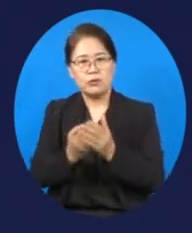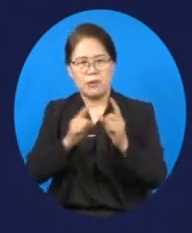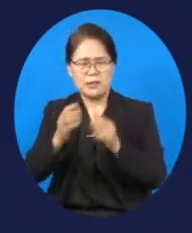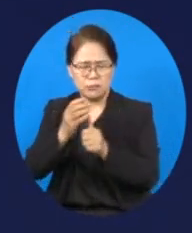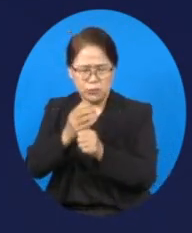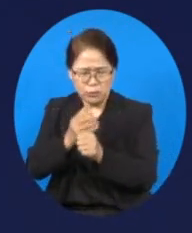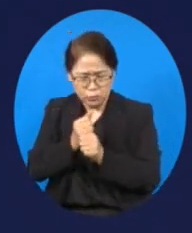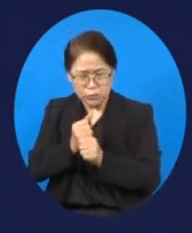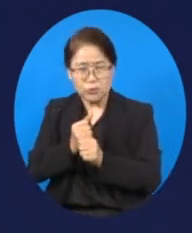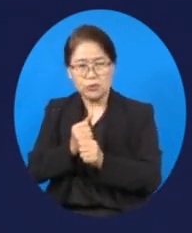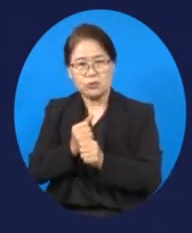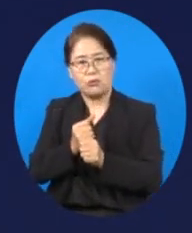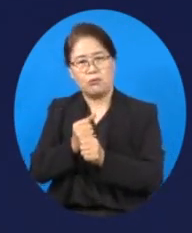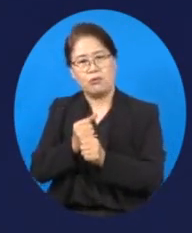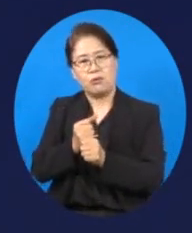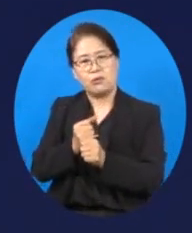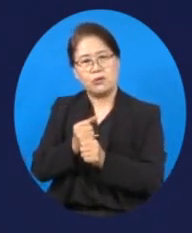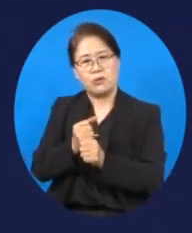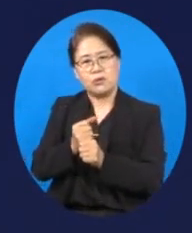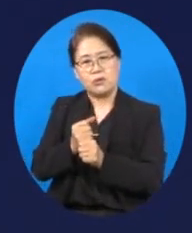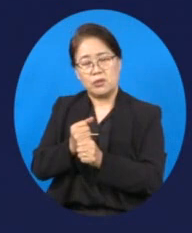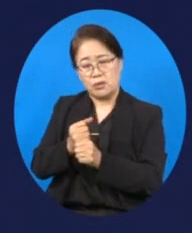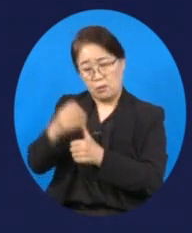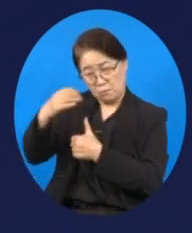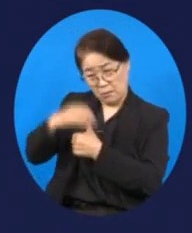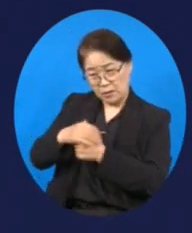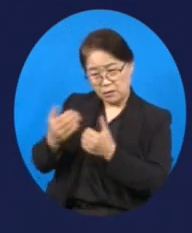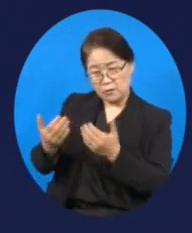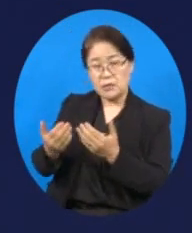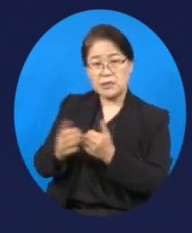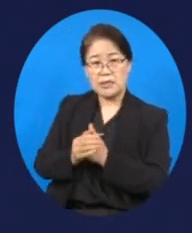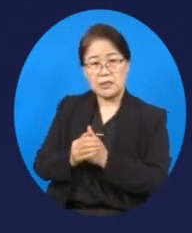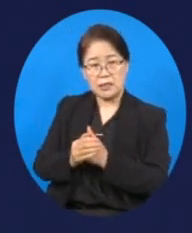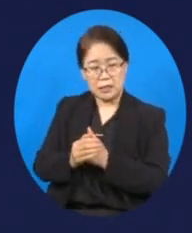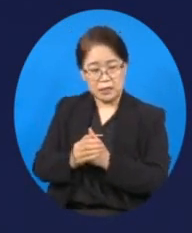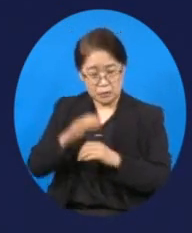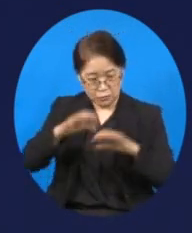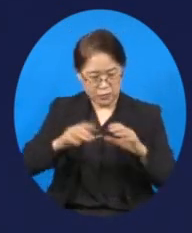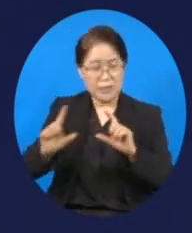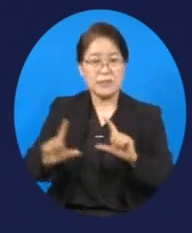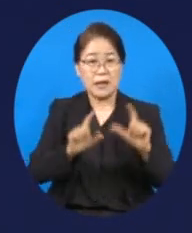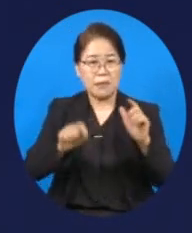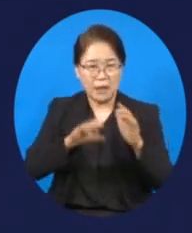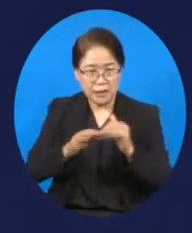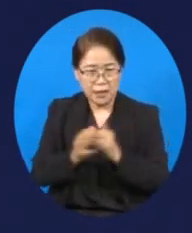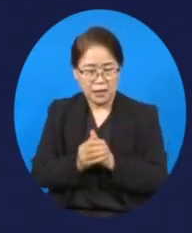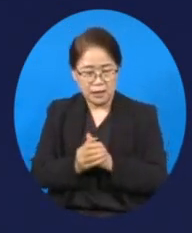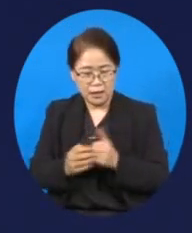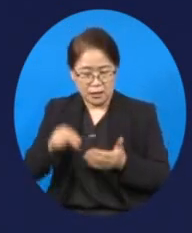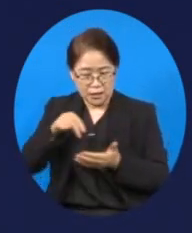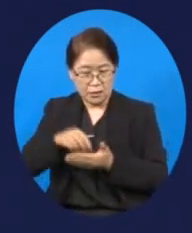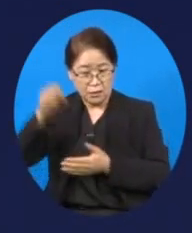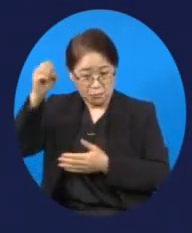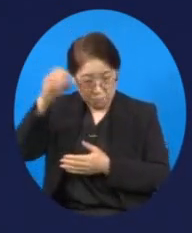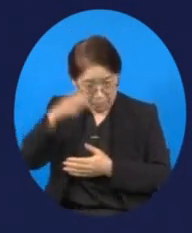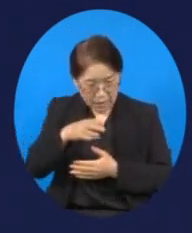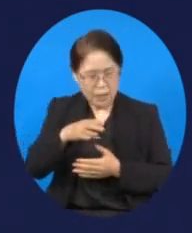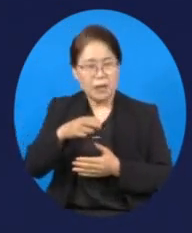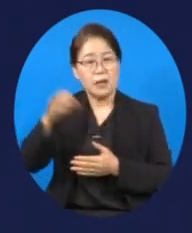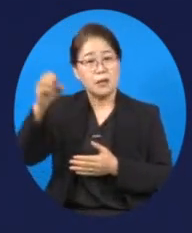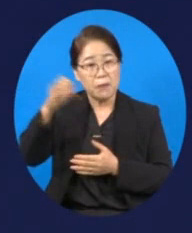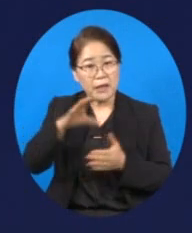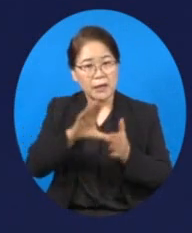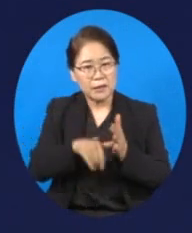말씀을 붙들고 우리의 주어진 삶의 현장에서 일어나 빛을 바라기 시작할 때에 가장 먼저 내 안에 있는